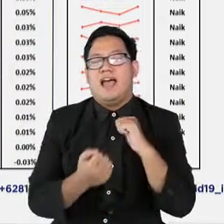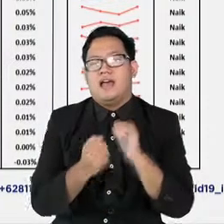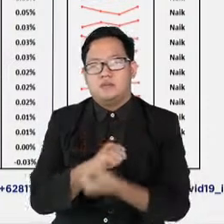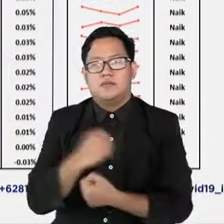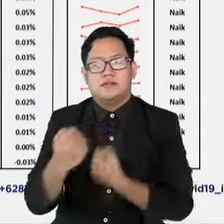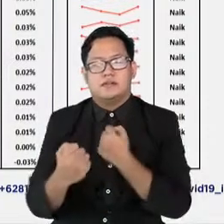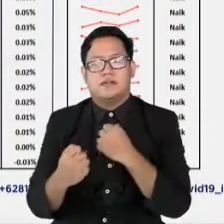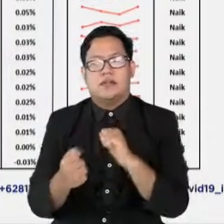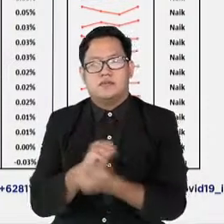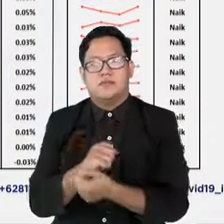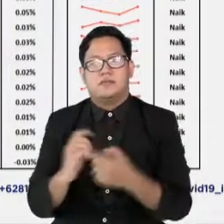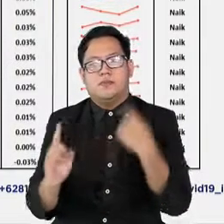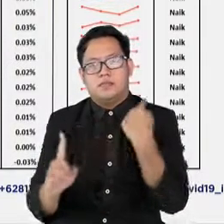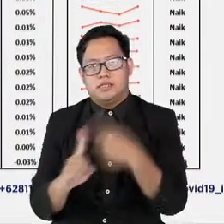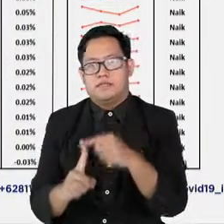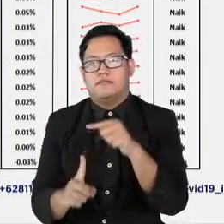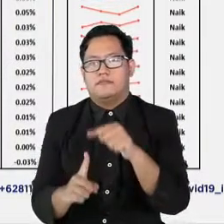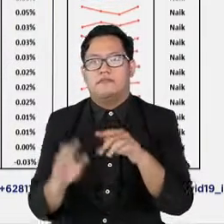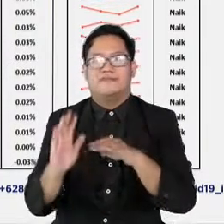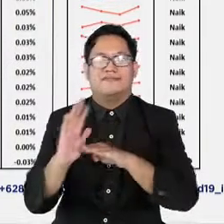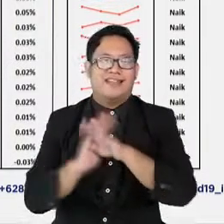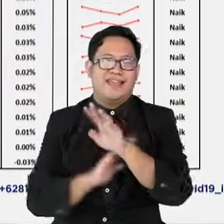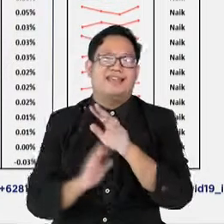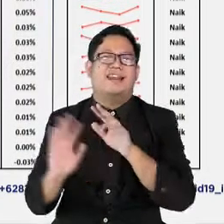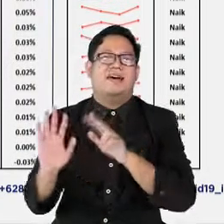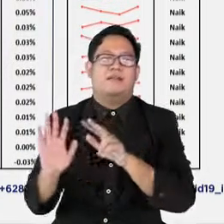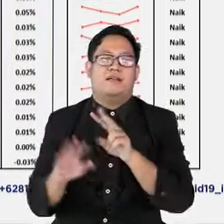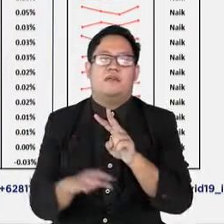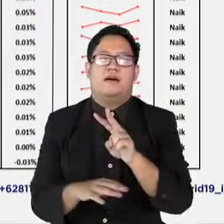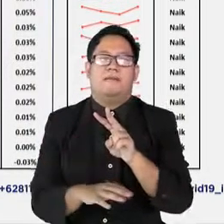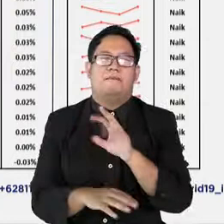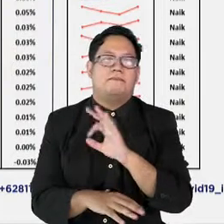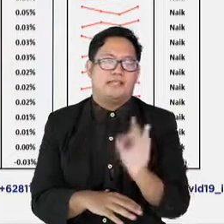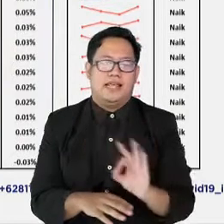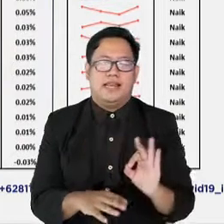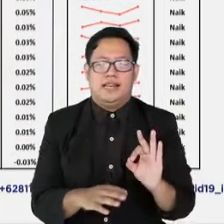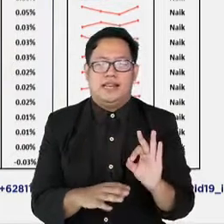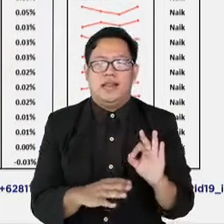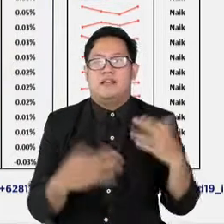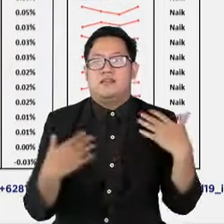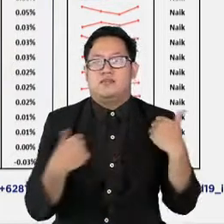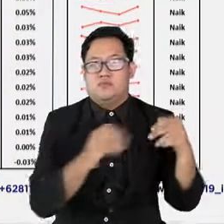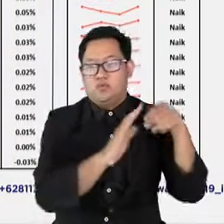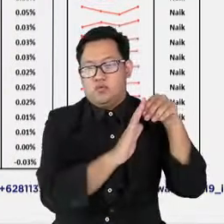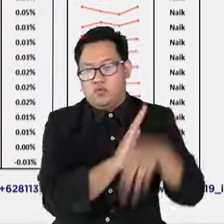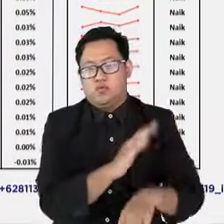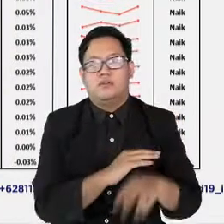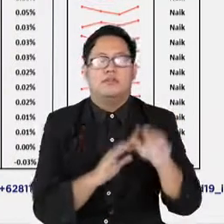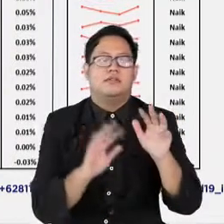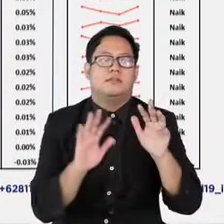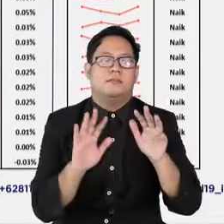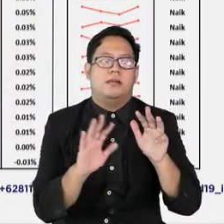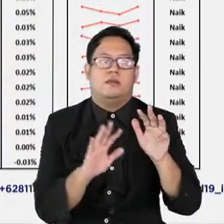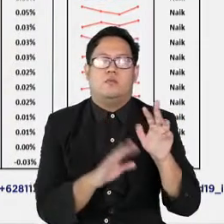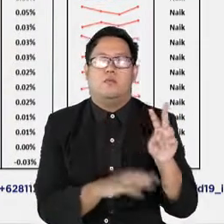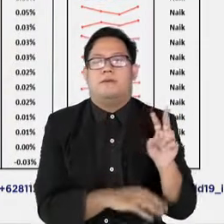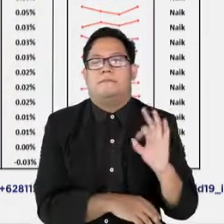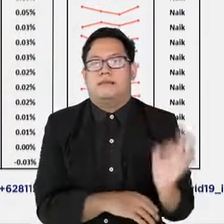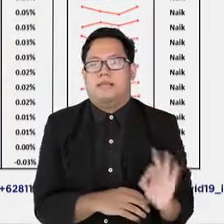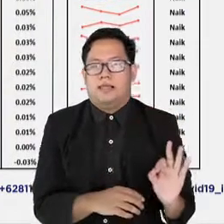sebesar 1,8 puluh enam persen dan penurunan kesembuhan sebesar 1,90 2%